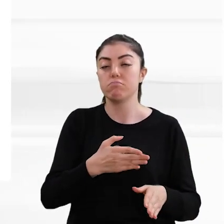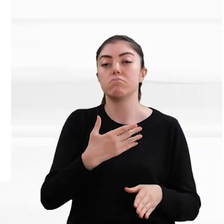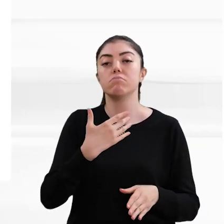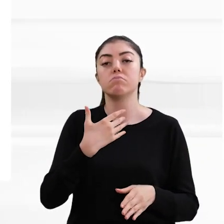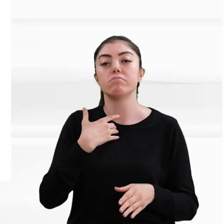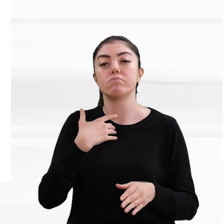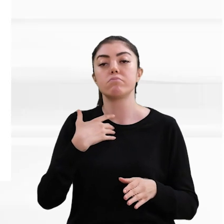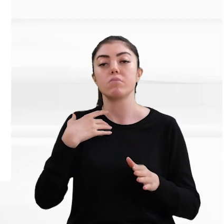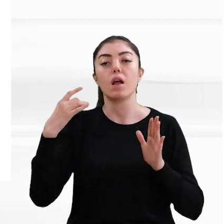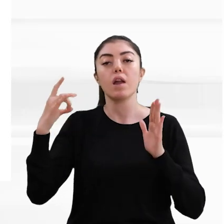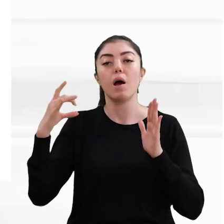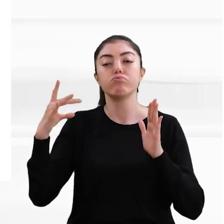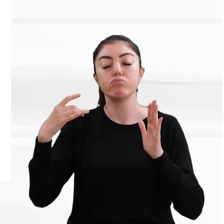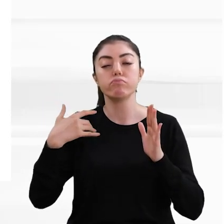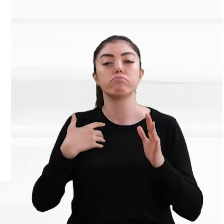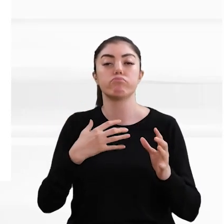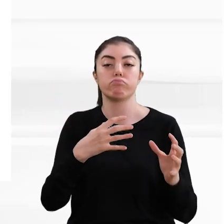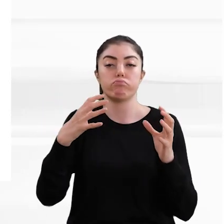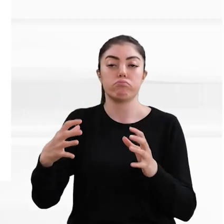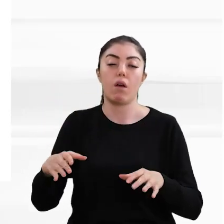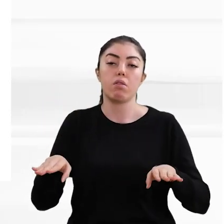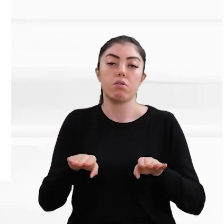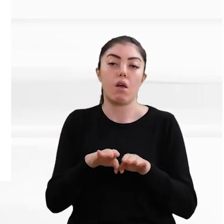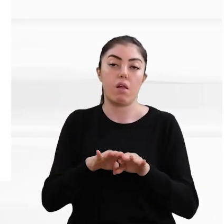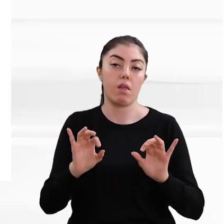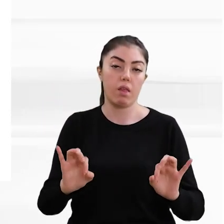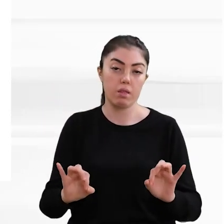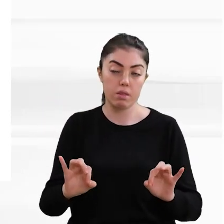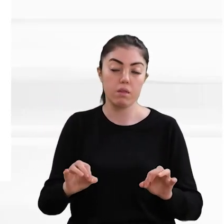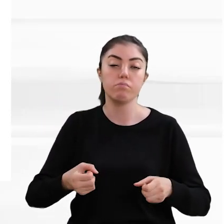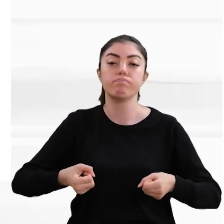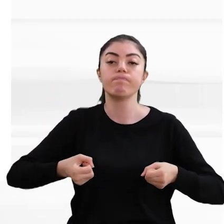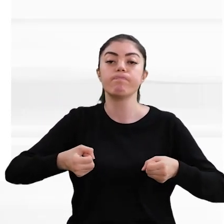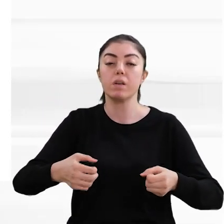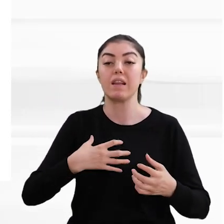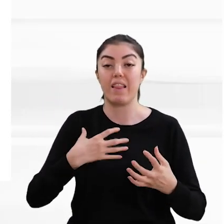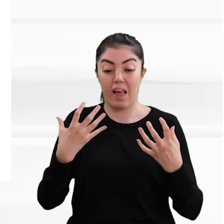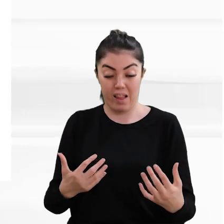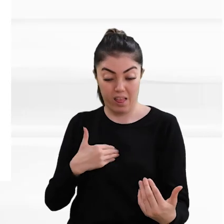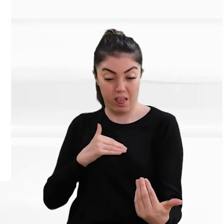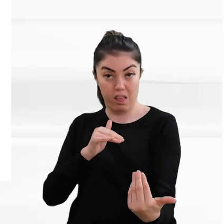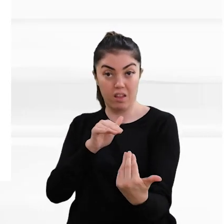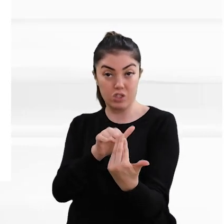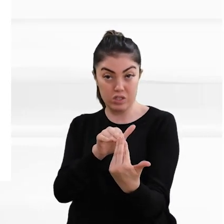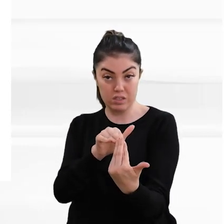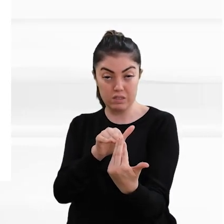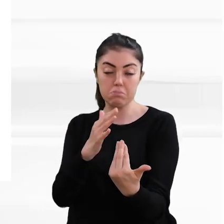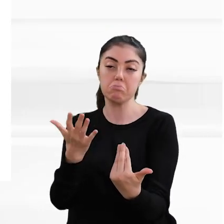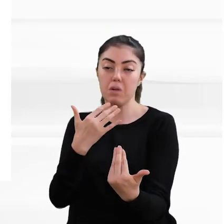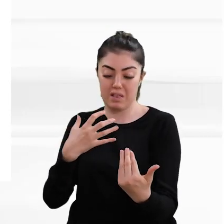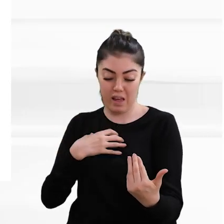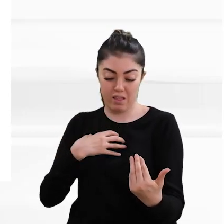içinde karpuz olan el arabasını şekildeki gibi dengede tutuyormuş. Burada el arabasının kendi ağırlığına G